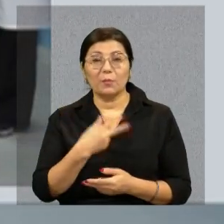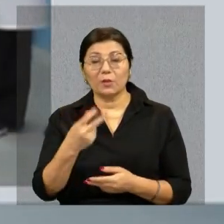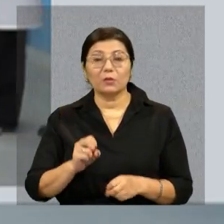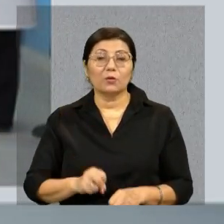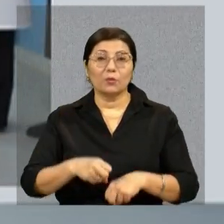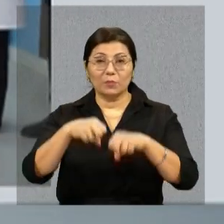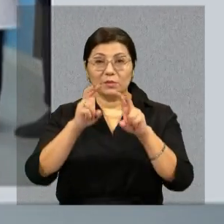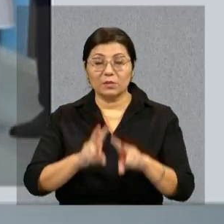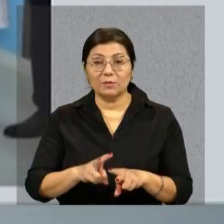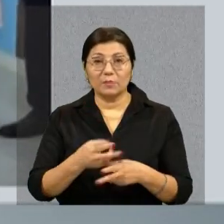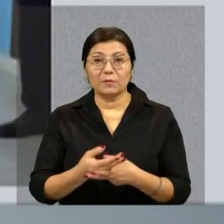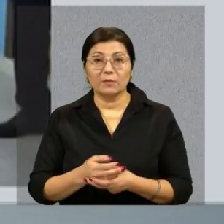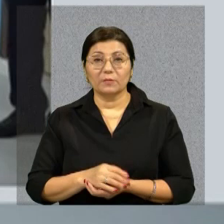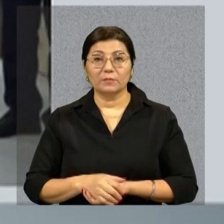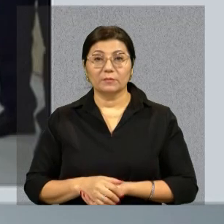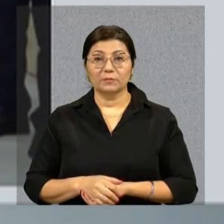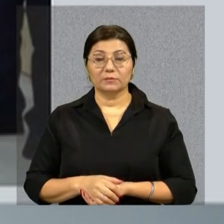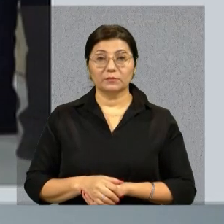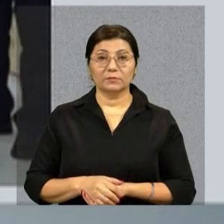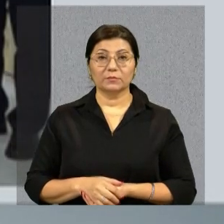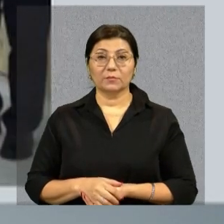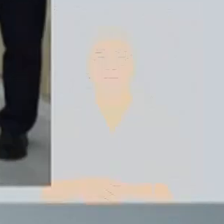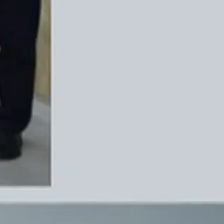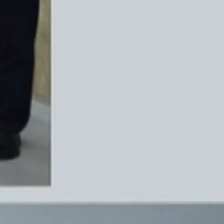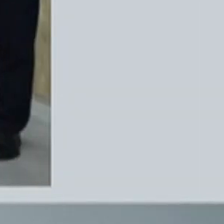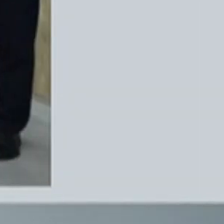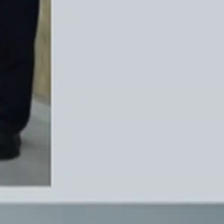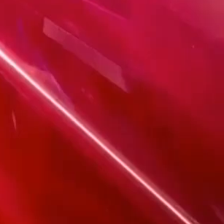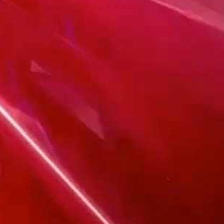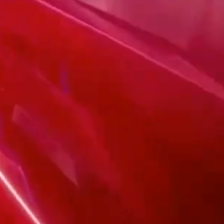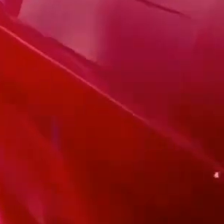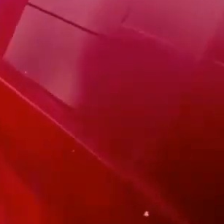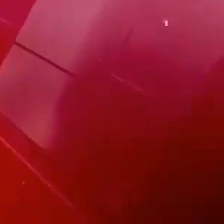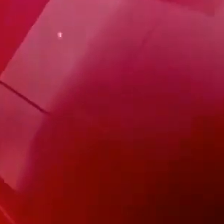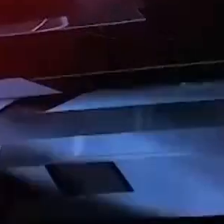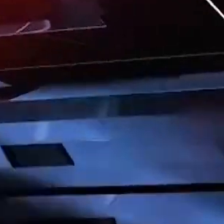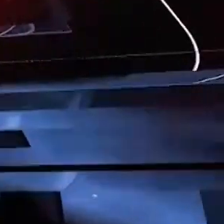компьютерная инженерия. Владимир Федотов, Руслан Ильтаев, Аптат Анасы.